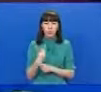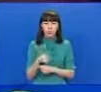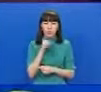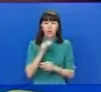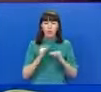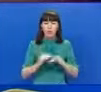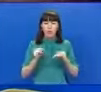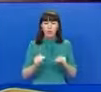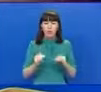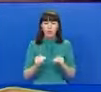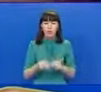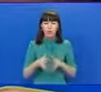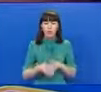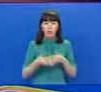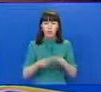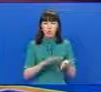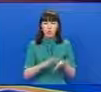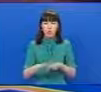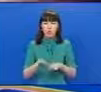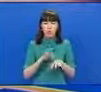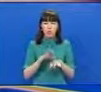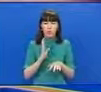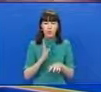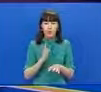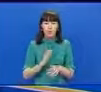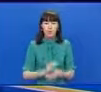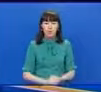толмаған жасөспірімді анықтау шараларын жүргізіп жатыр.